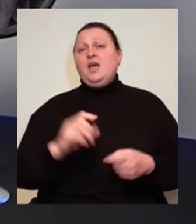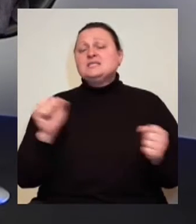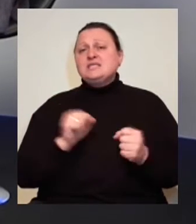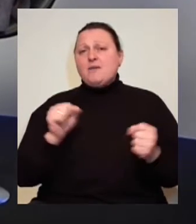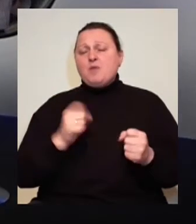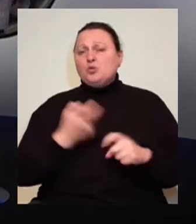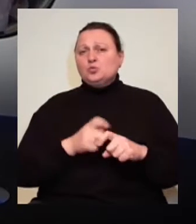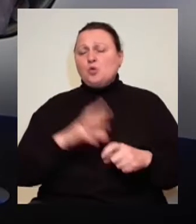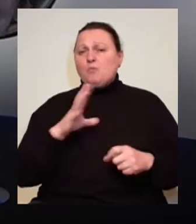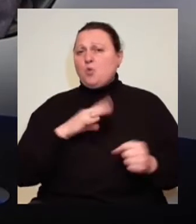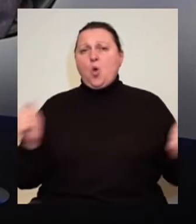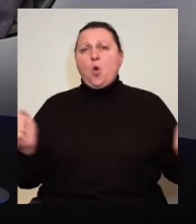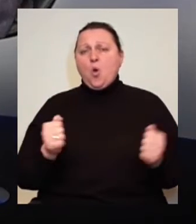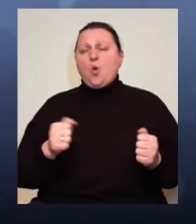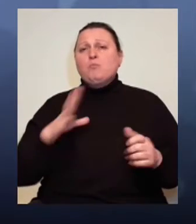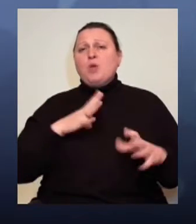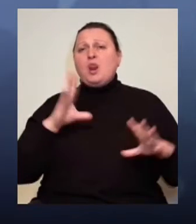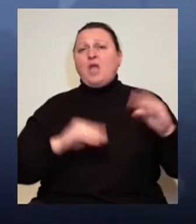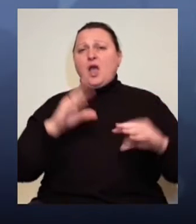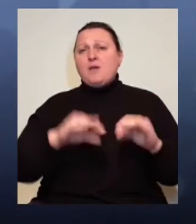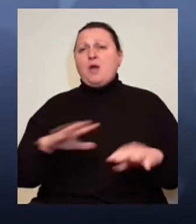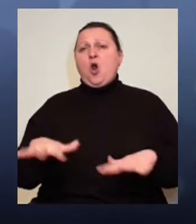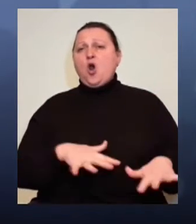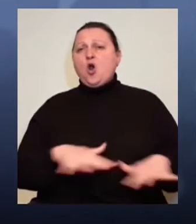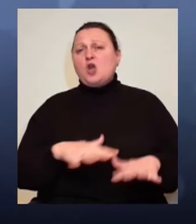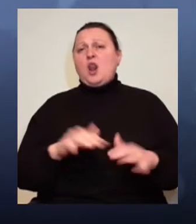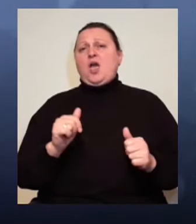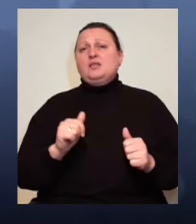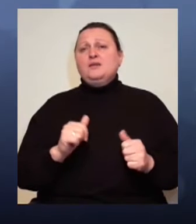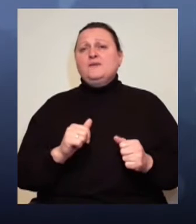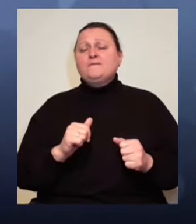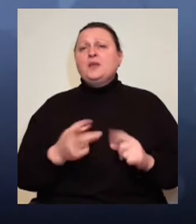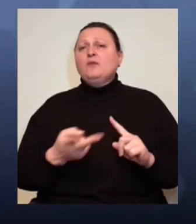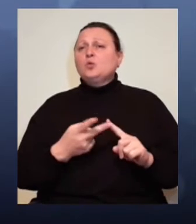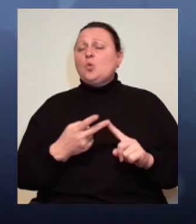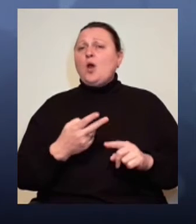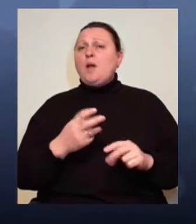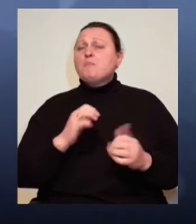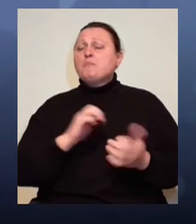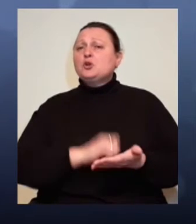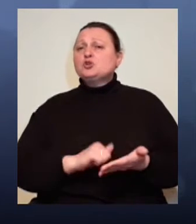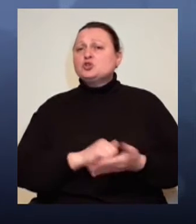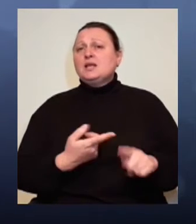холодна, було налипання, була ожеледиця. Друга причина – це